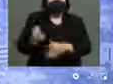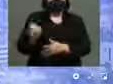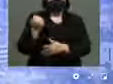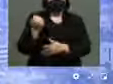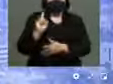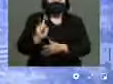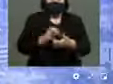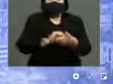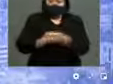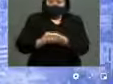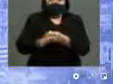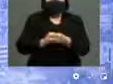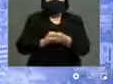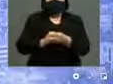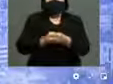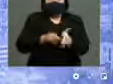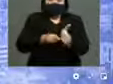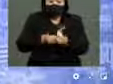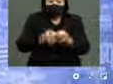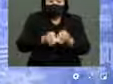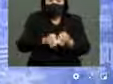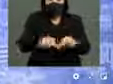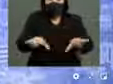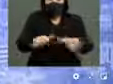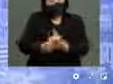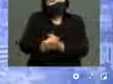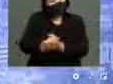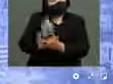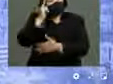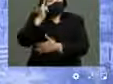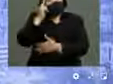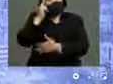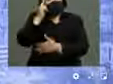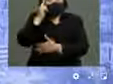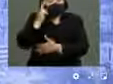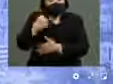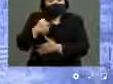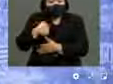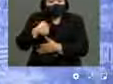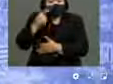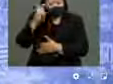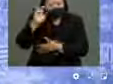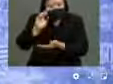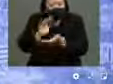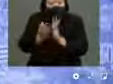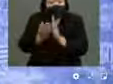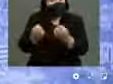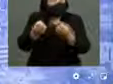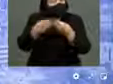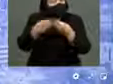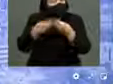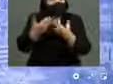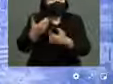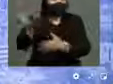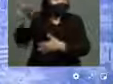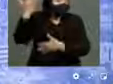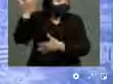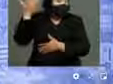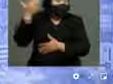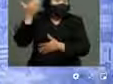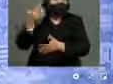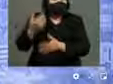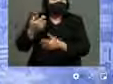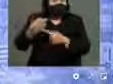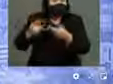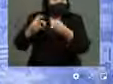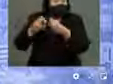มมือกันโรคระบาดสอนโลกสอนเรามาในอดีตมาตลอดนะครับสิ่งที่เราจะผ่านพ้นไปกันได้